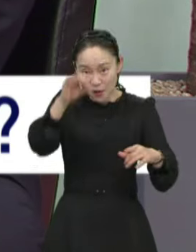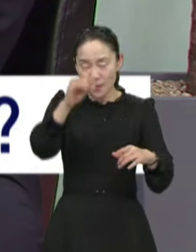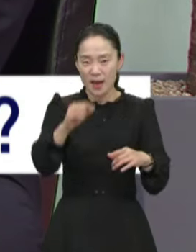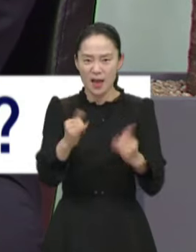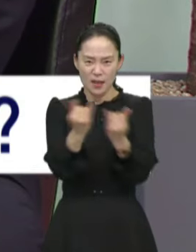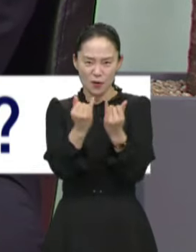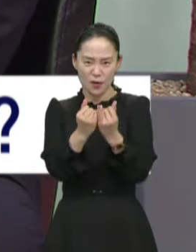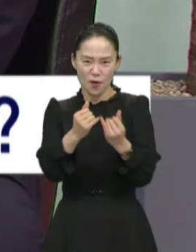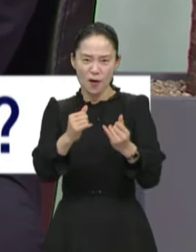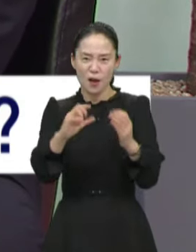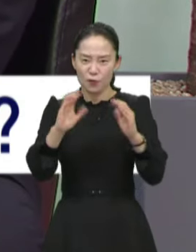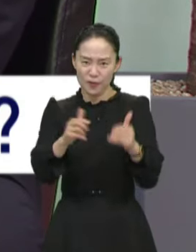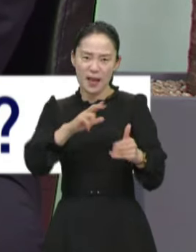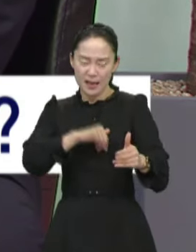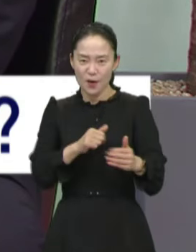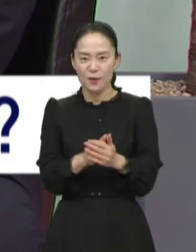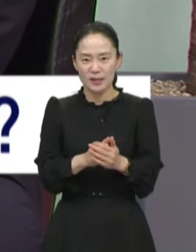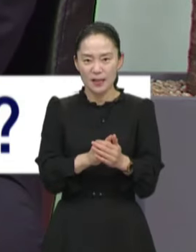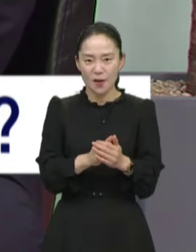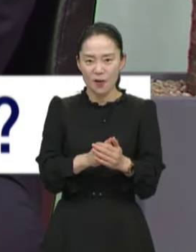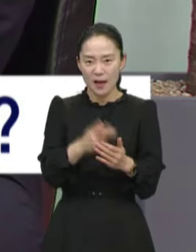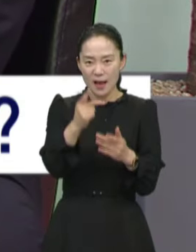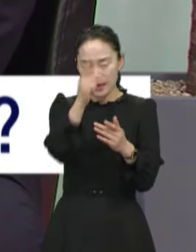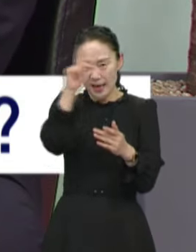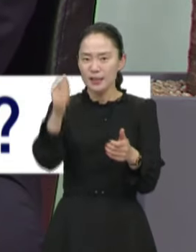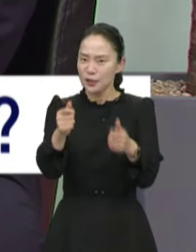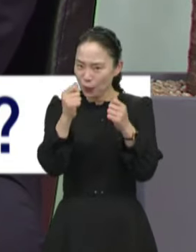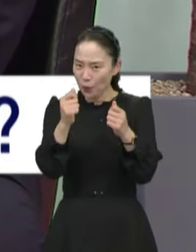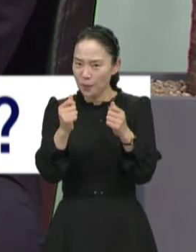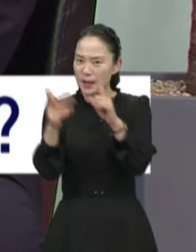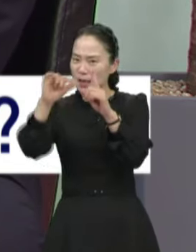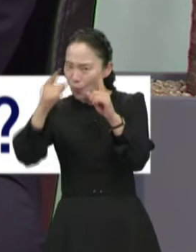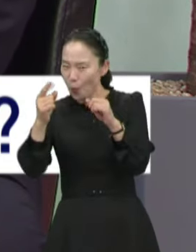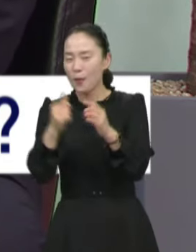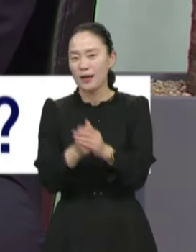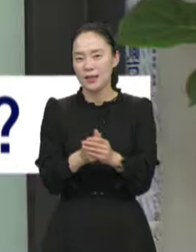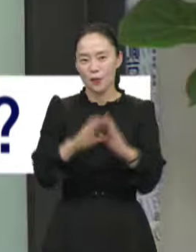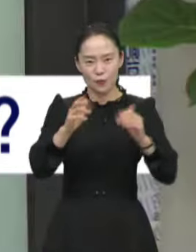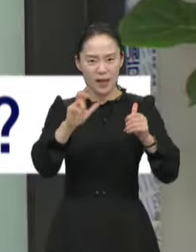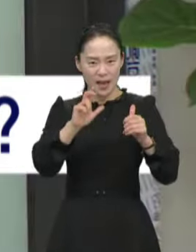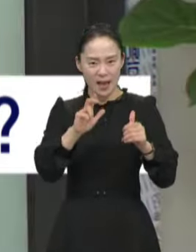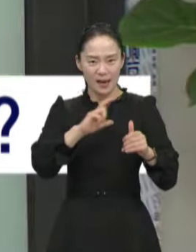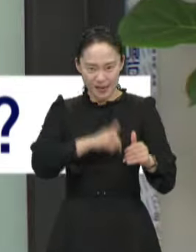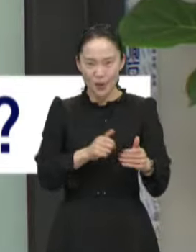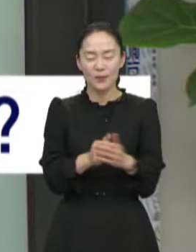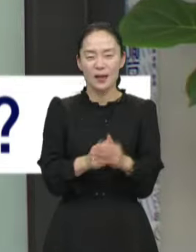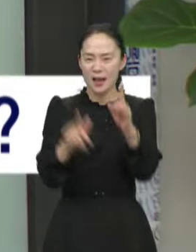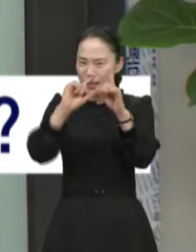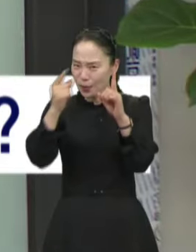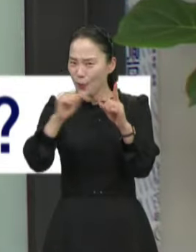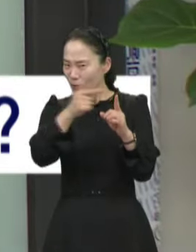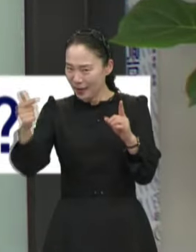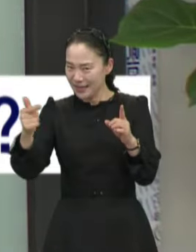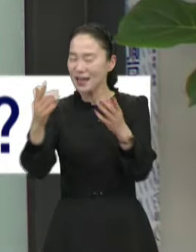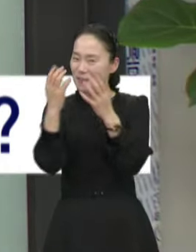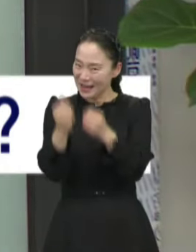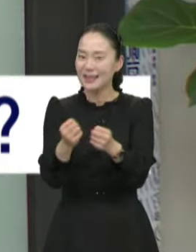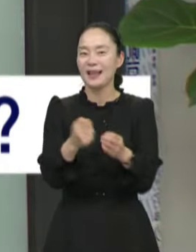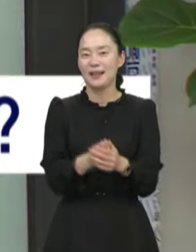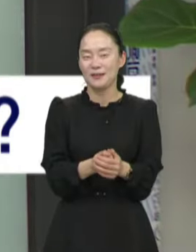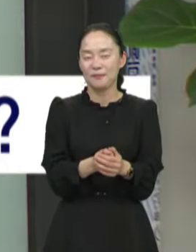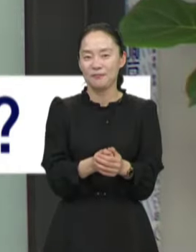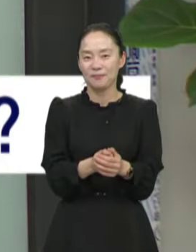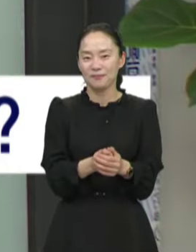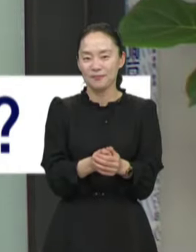여성 국회이전 1호 또 국회의원이 됐습니다 이러라 타이틀들이 굉장히 많이 이제